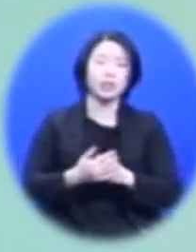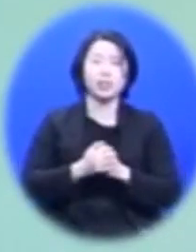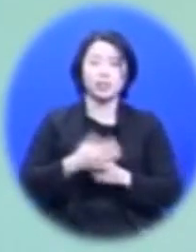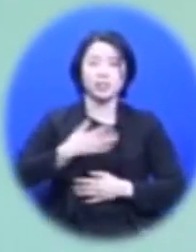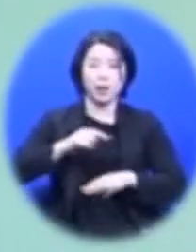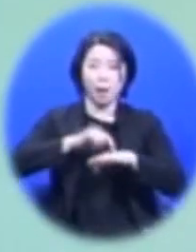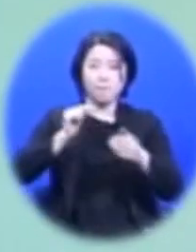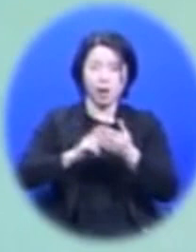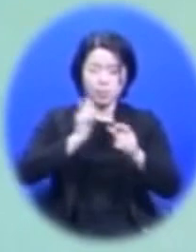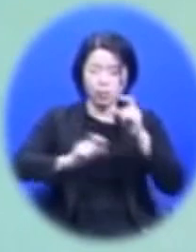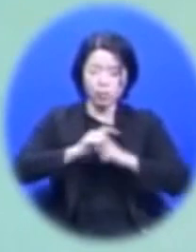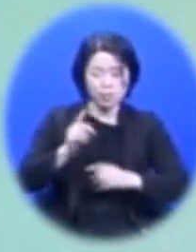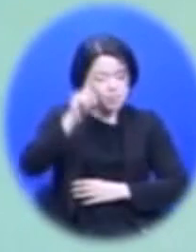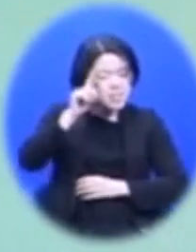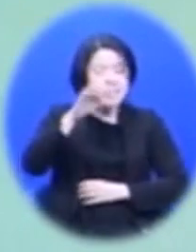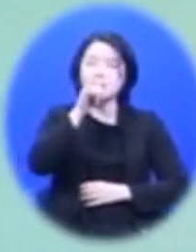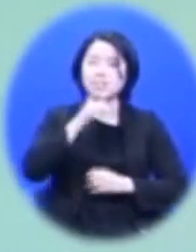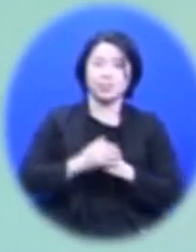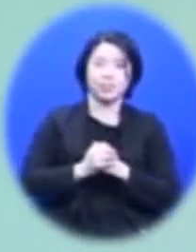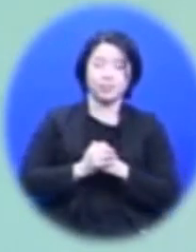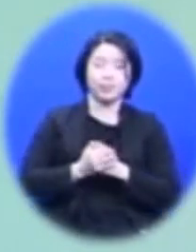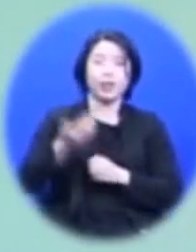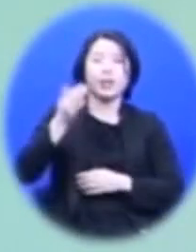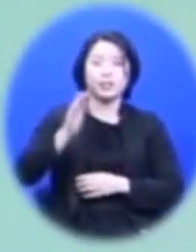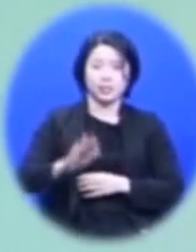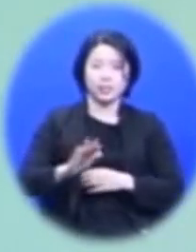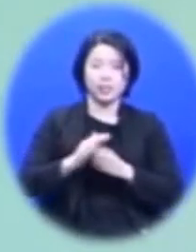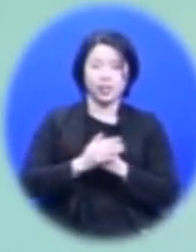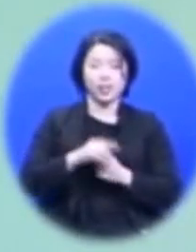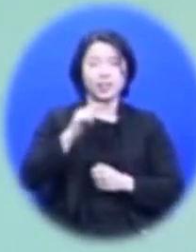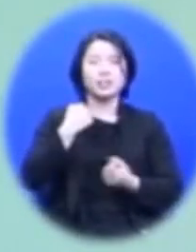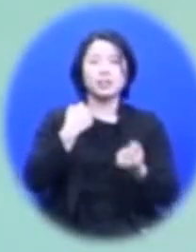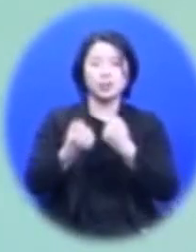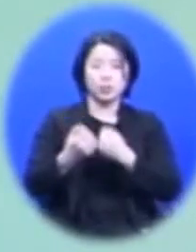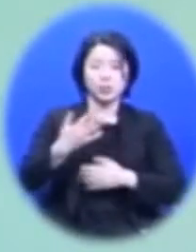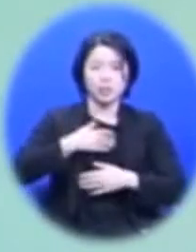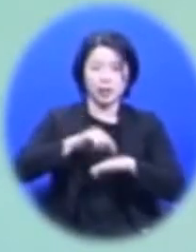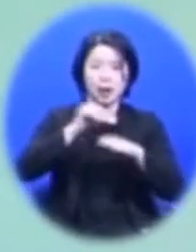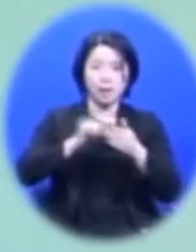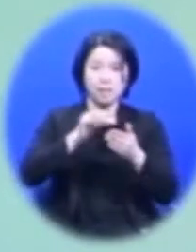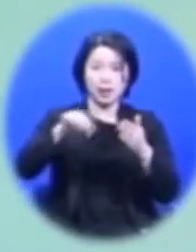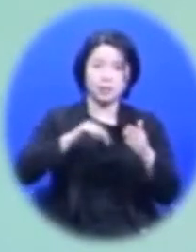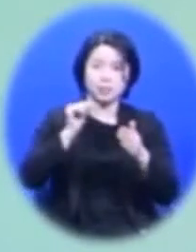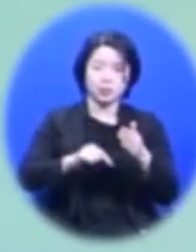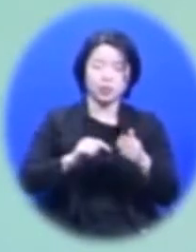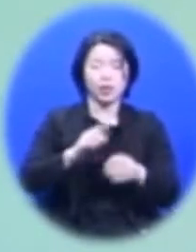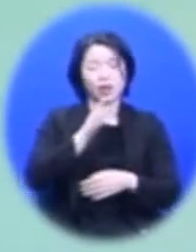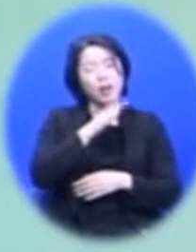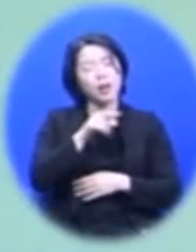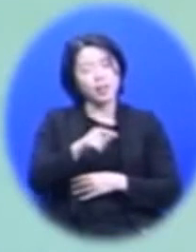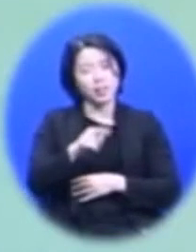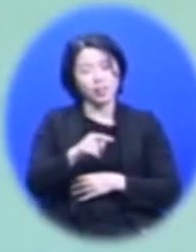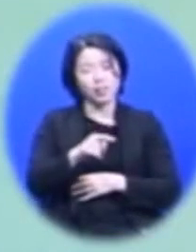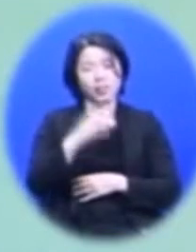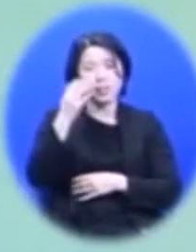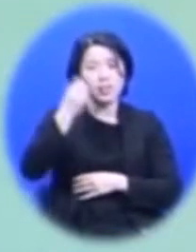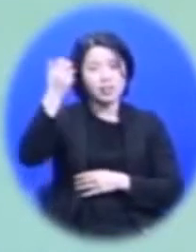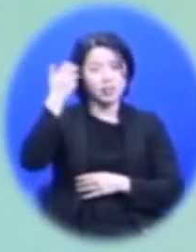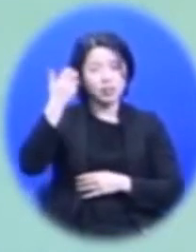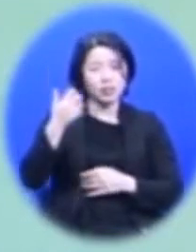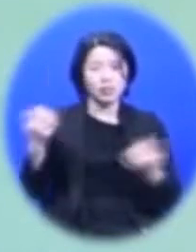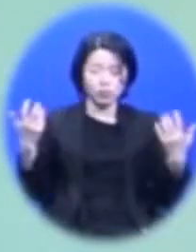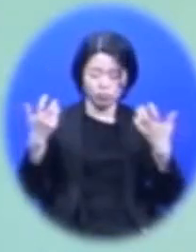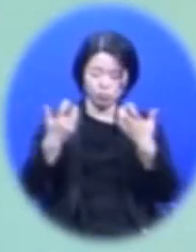더 짜증이 나더라니까. 그런데 그러면서도 제 마음속에 아 이건 성령 충만한